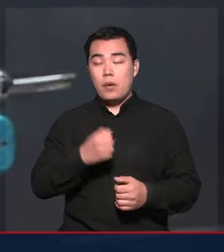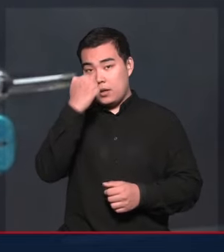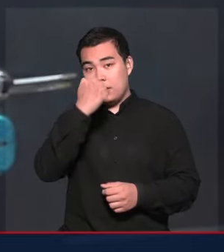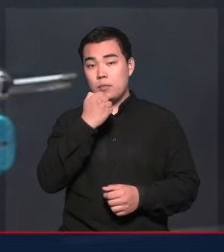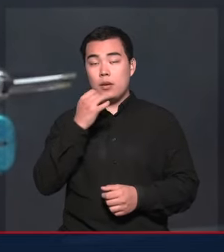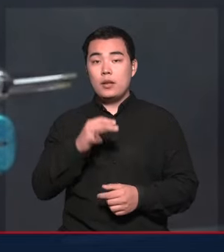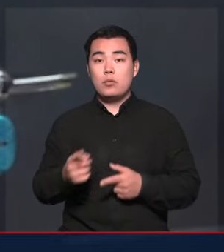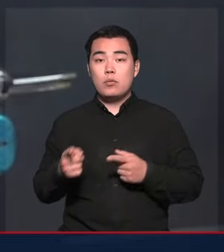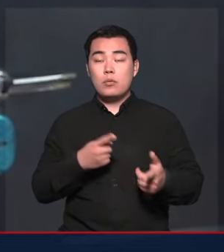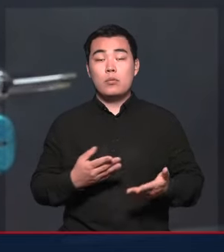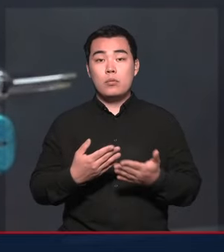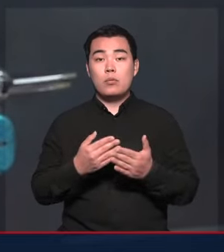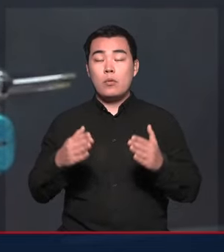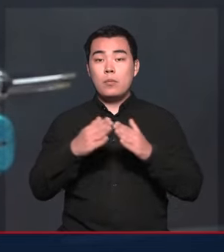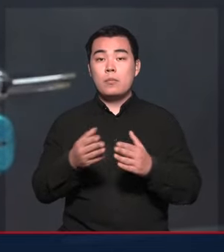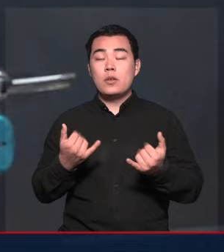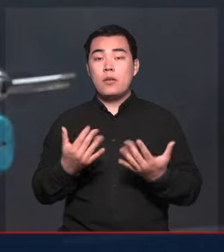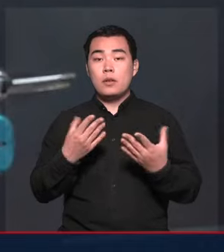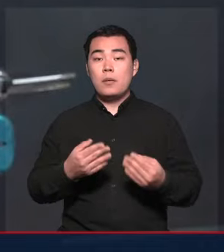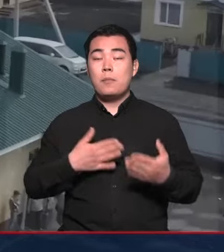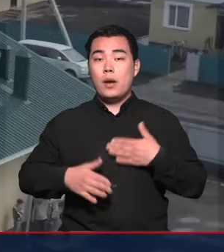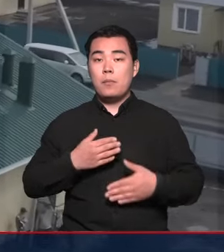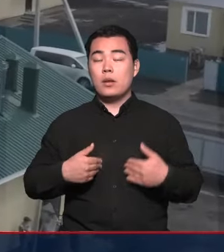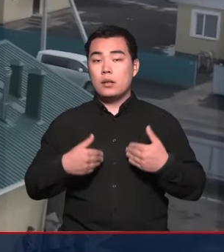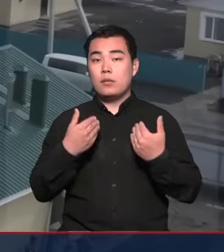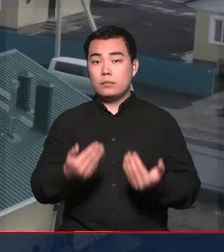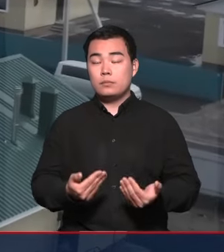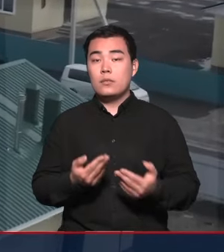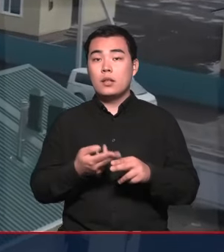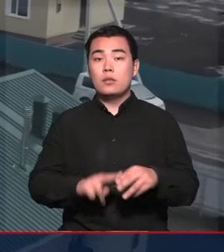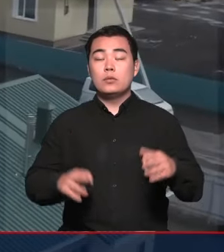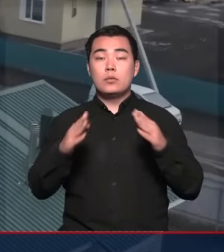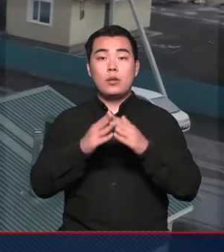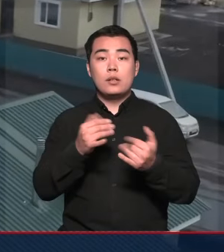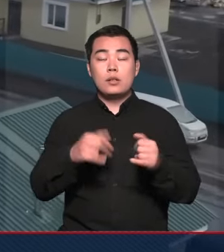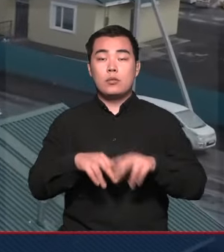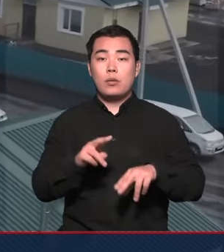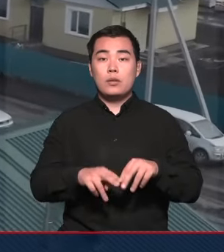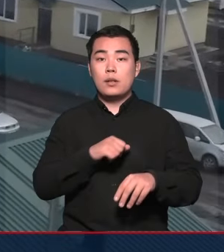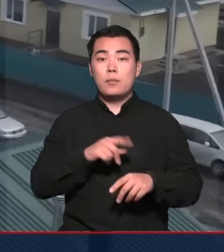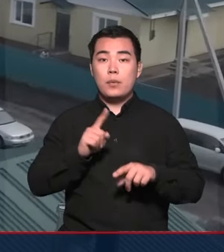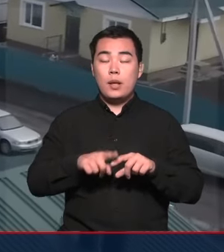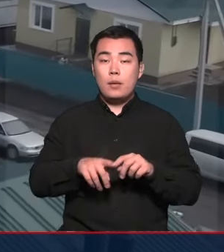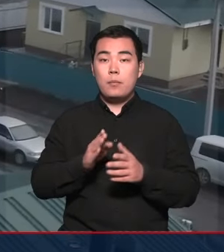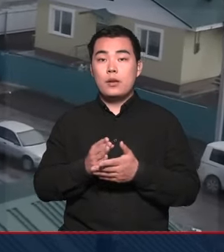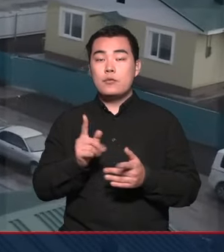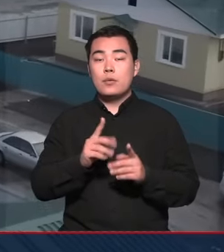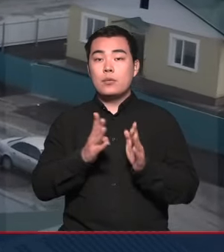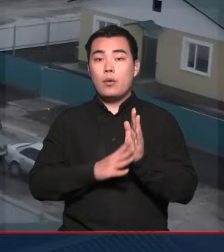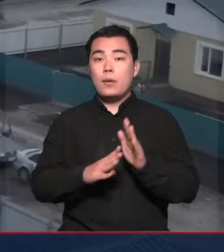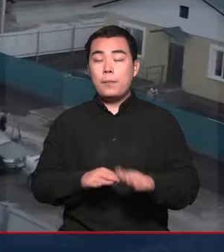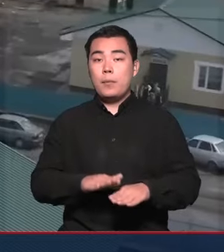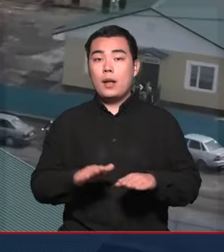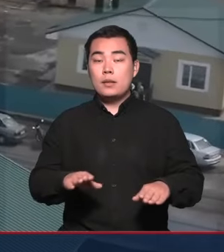қоныс той иелерін бүгінгі қуаныштарымен құттықтаймын. Аталған ауданда құрылыс қарқында. Үйлерден бөлек мұнда 90 балаға